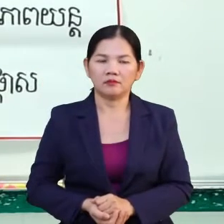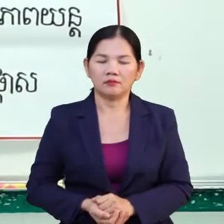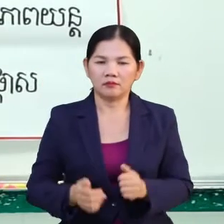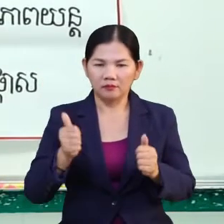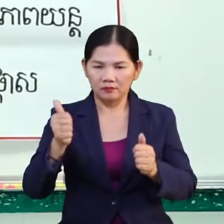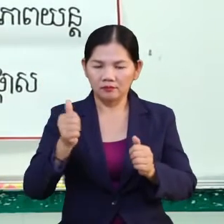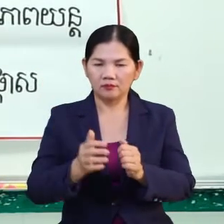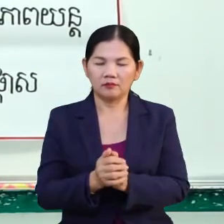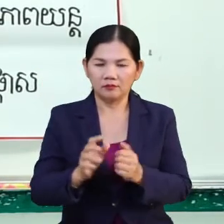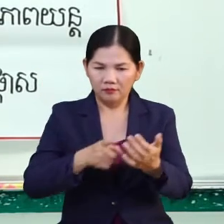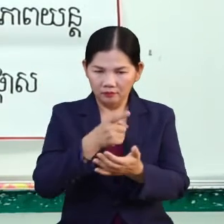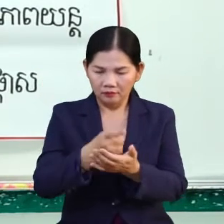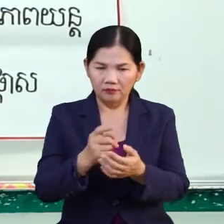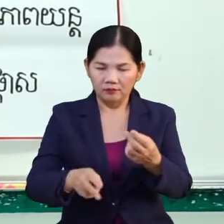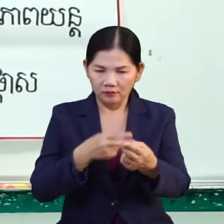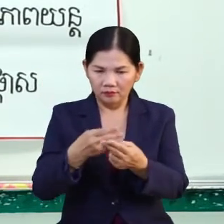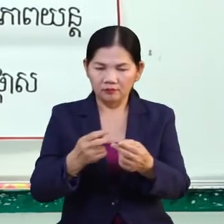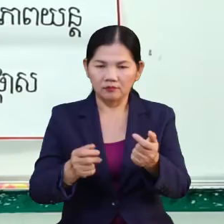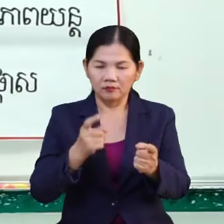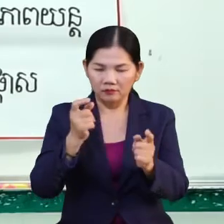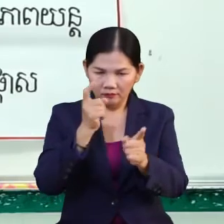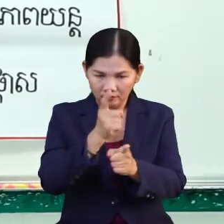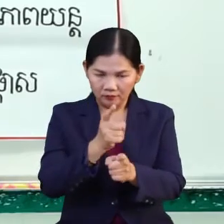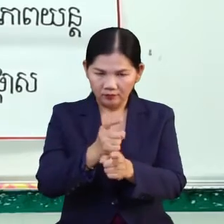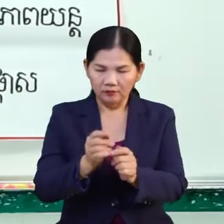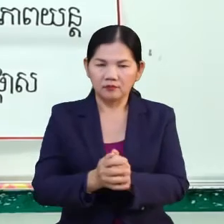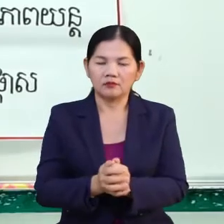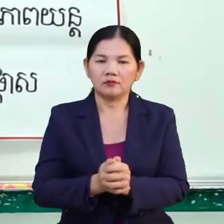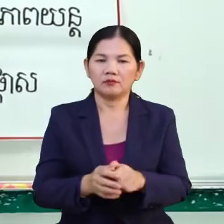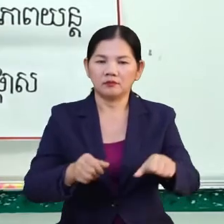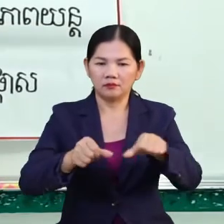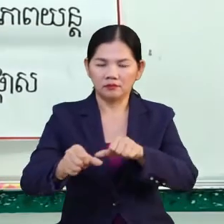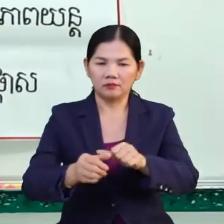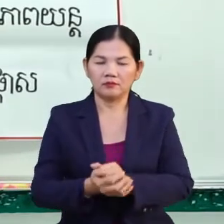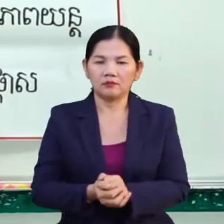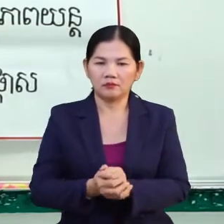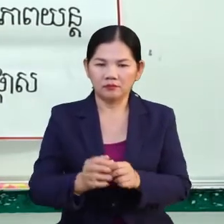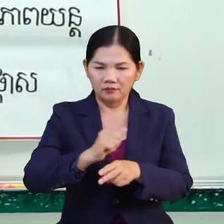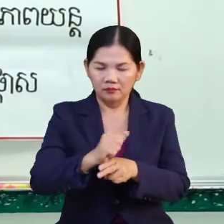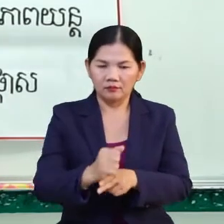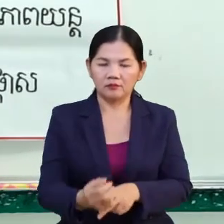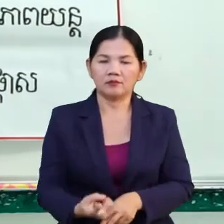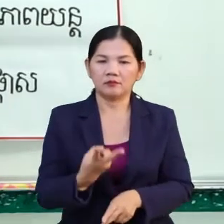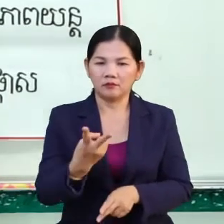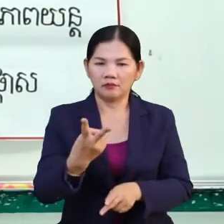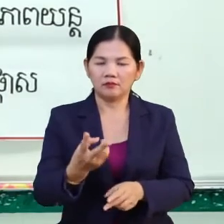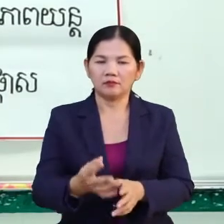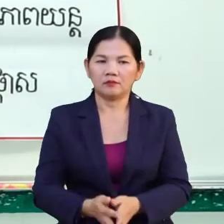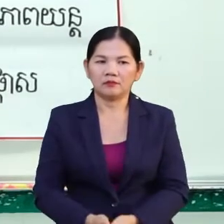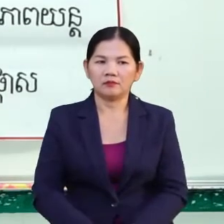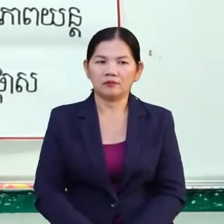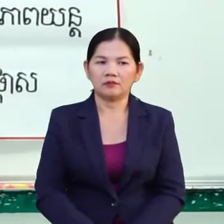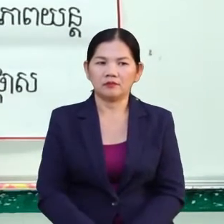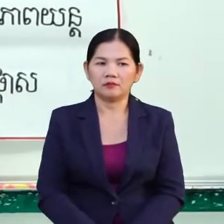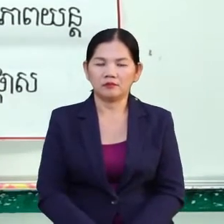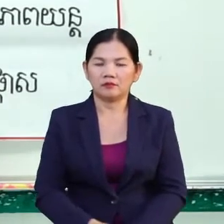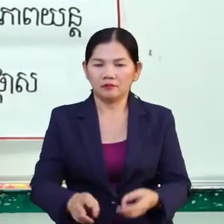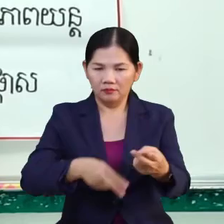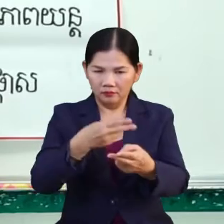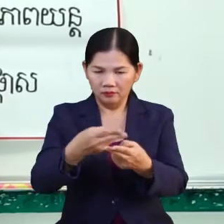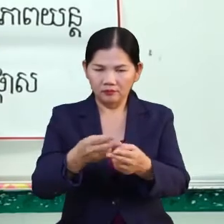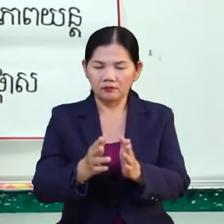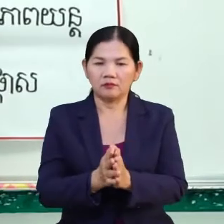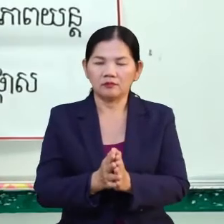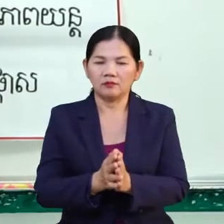មែនតែនបានចូលរួមឆ្លើយបានល្អត្រឹមត្រូវតបបន្តទៅចាលំហាត់ទី2ចូលឆ្លើយនឹ